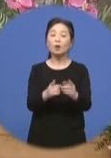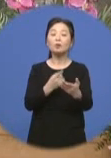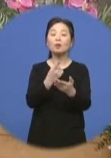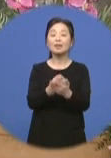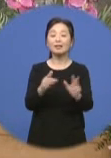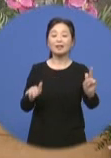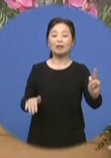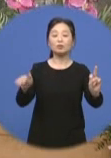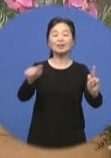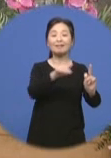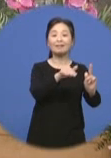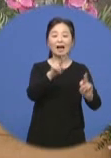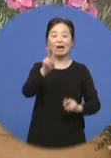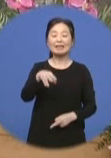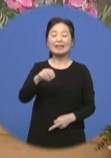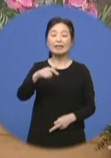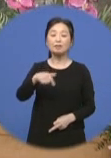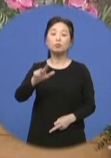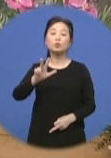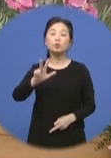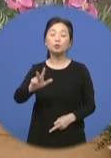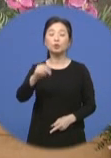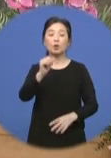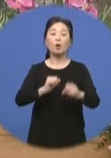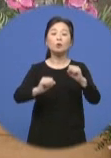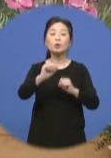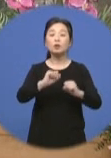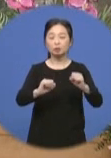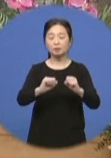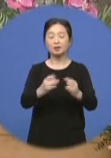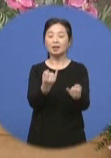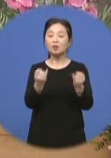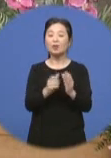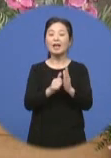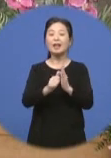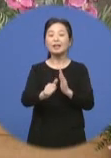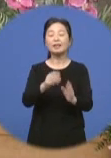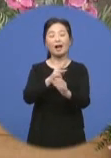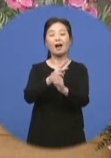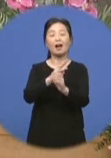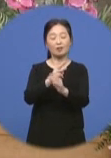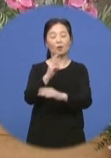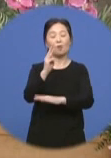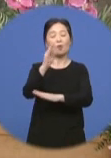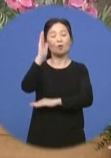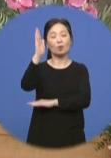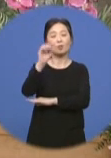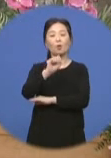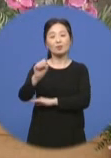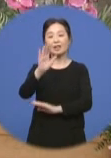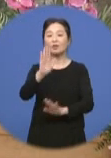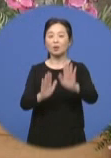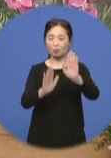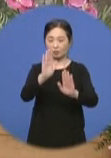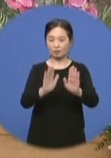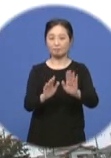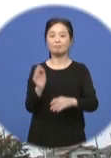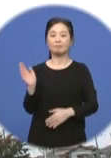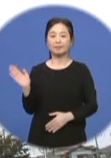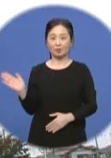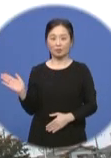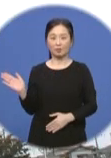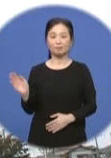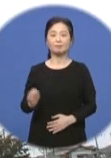ブルの取り組みや女性リーダー養成講座の模様を紹介します。こちらをご覧ください。